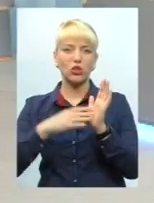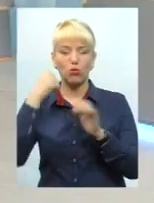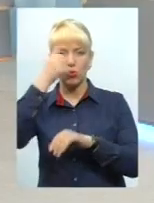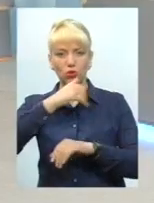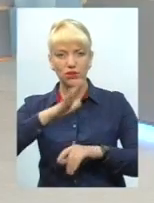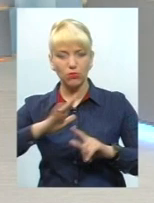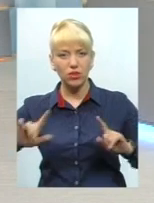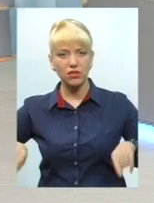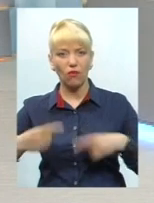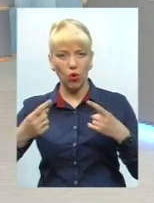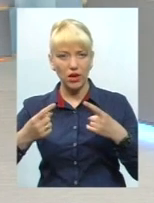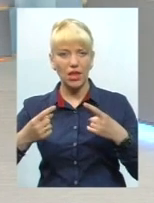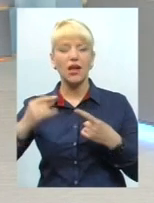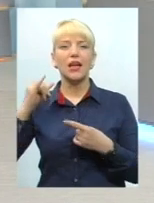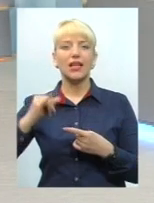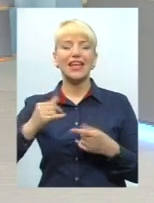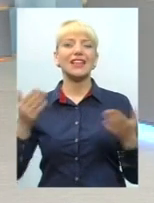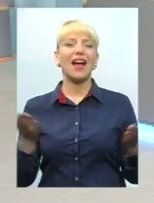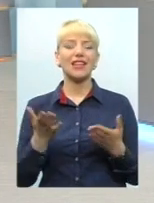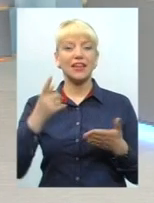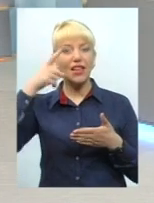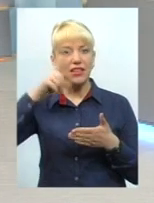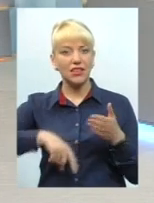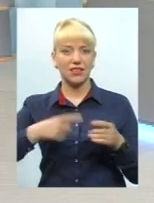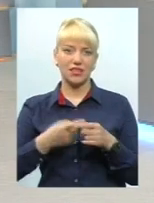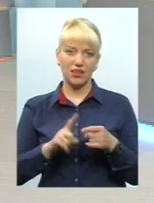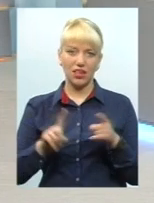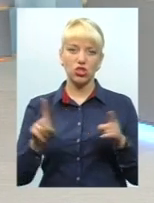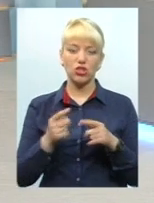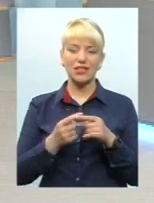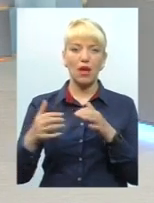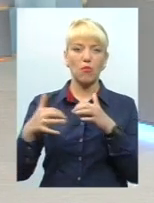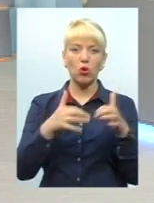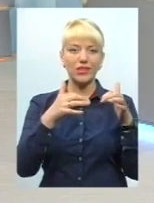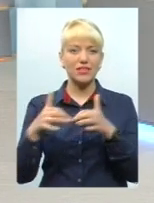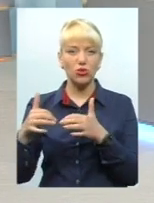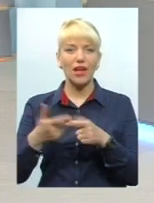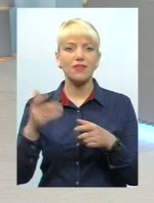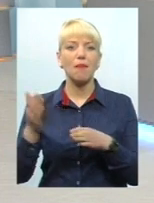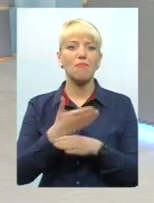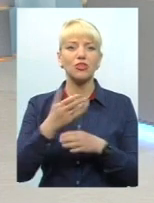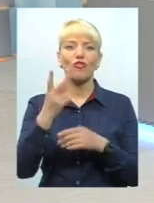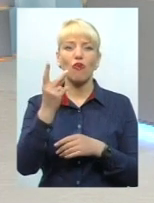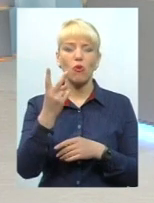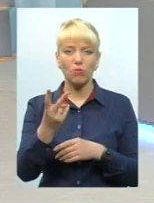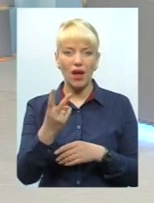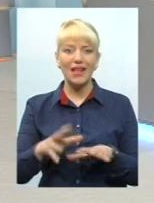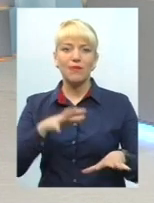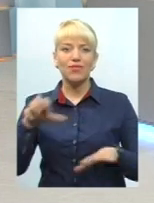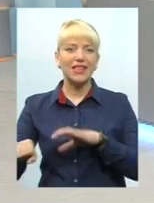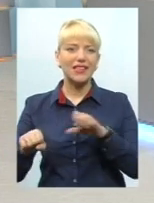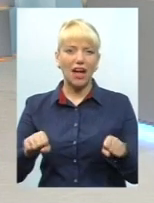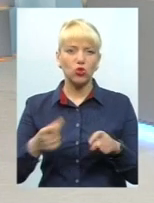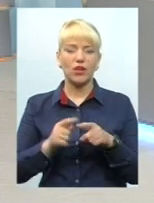1929 році. От, і які надіялися на те, що це протистояння між двома диктаторами, Сталіним